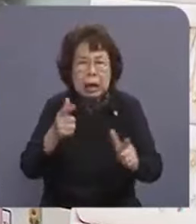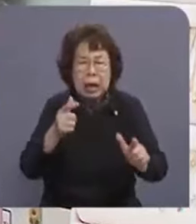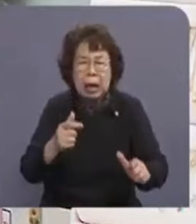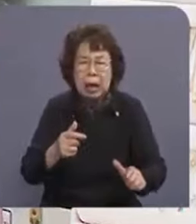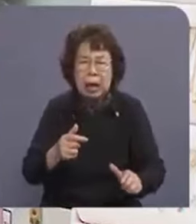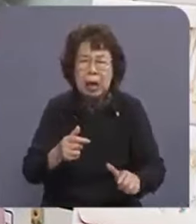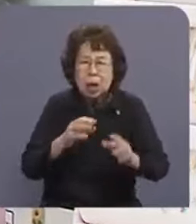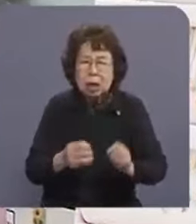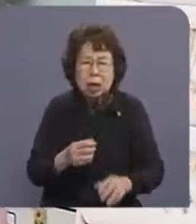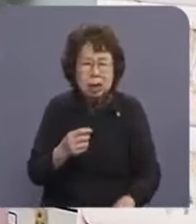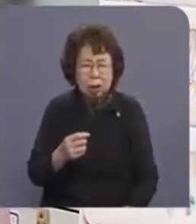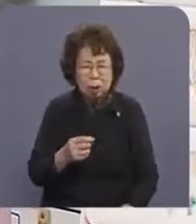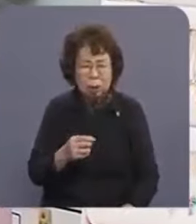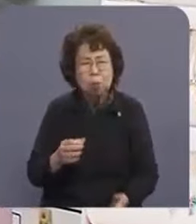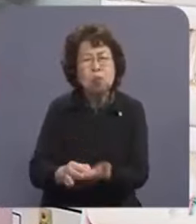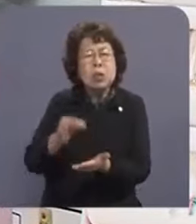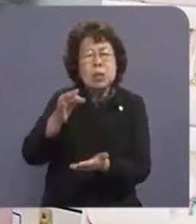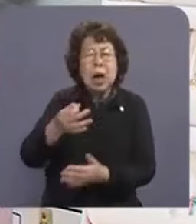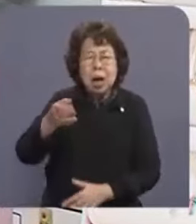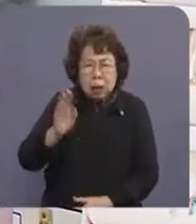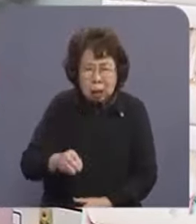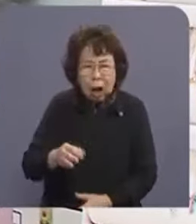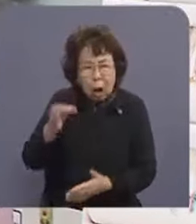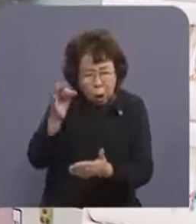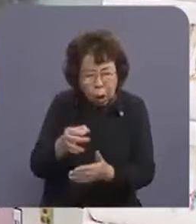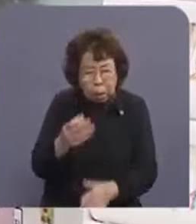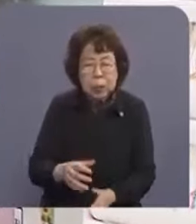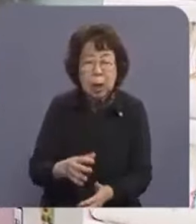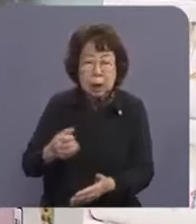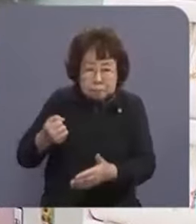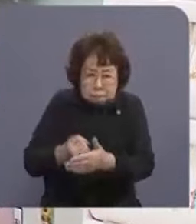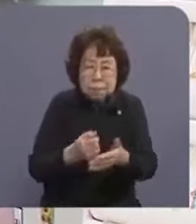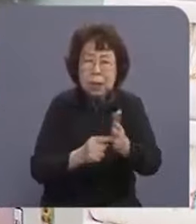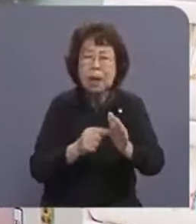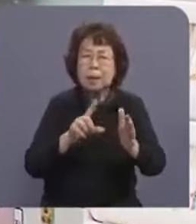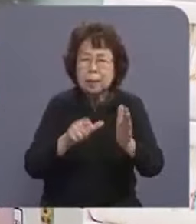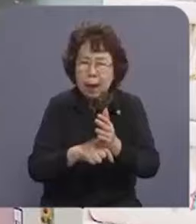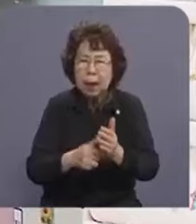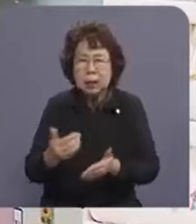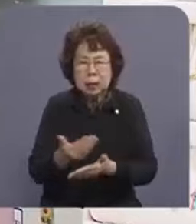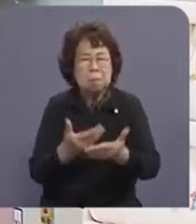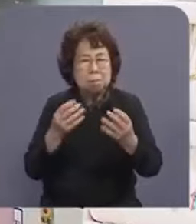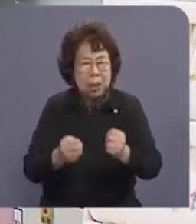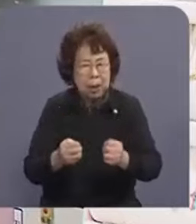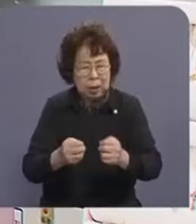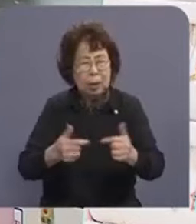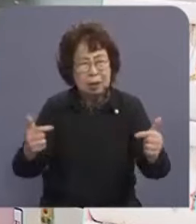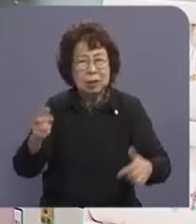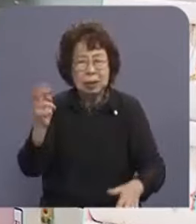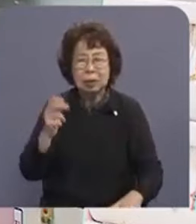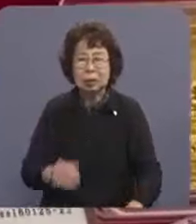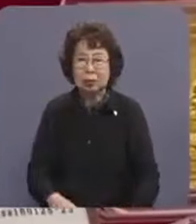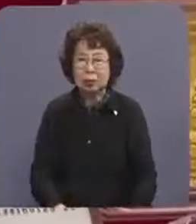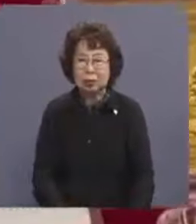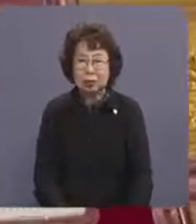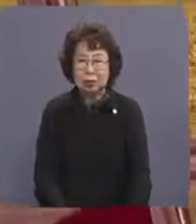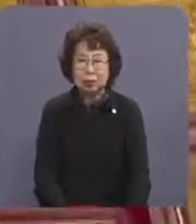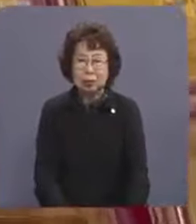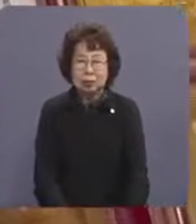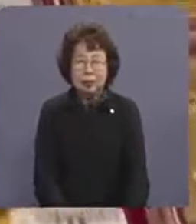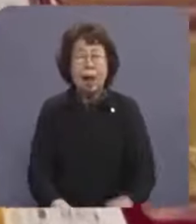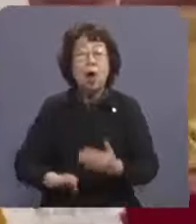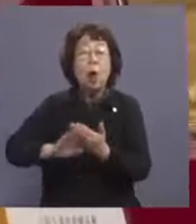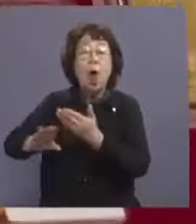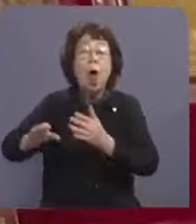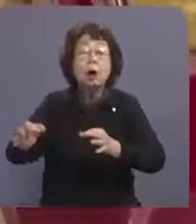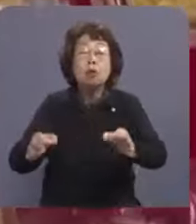때 아무리 단가가 높든 적든 고정이 됐을 때 그런 그 실물 거래가 많이 이루어지고 해외